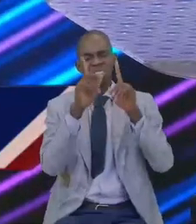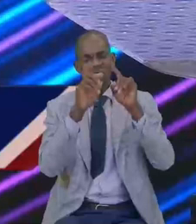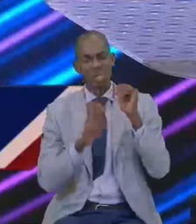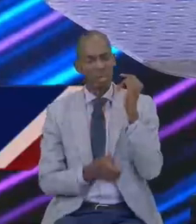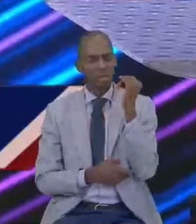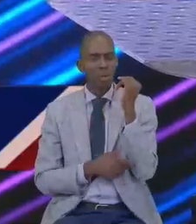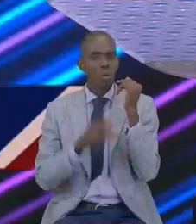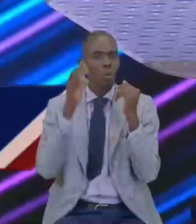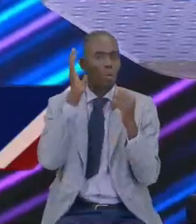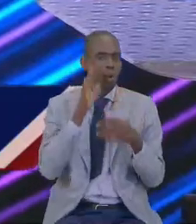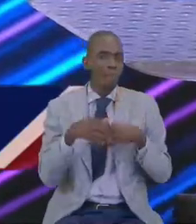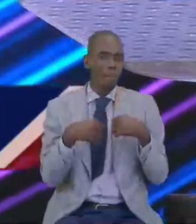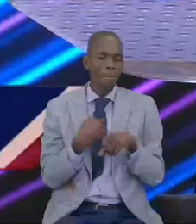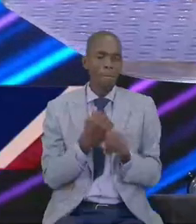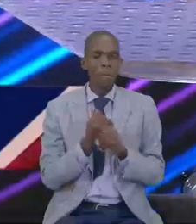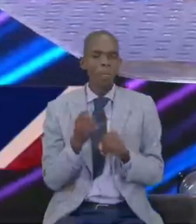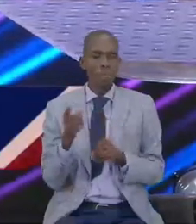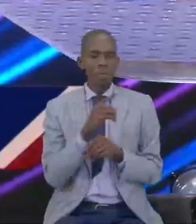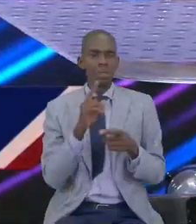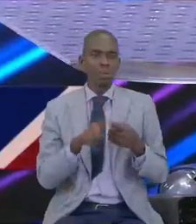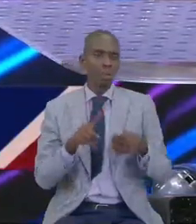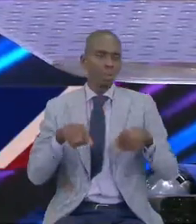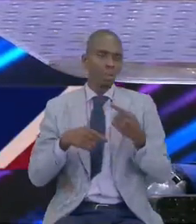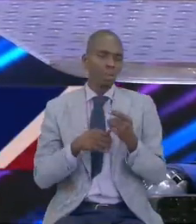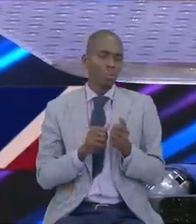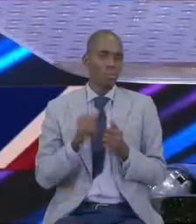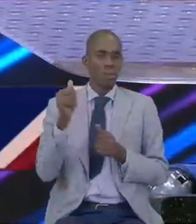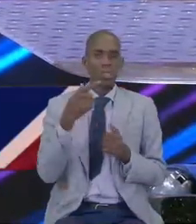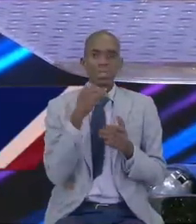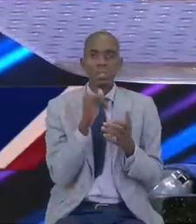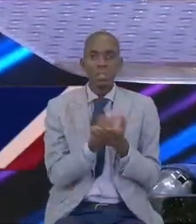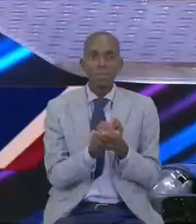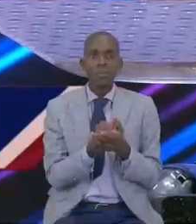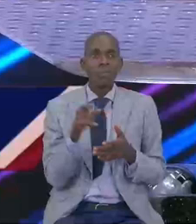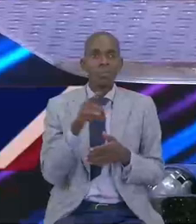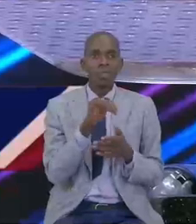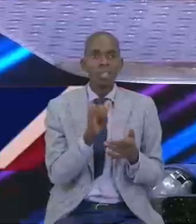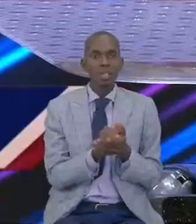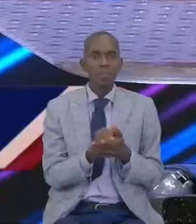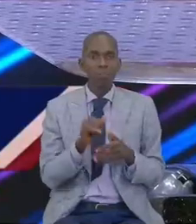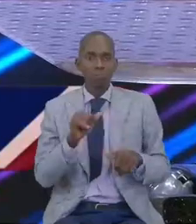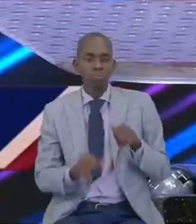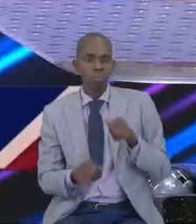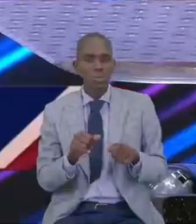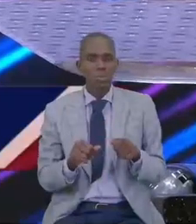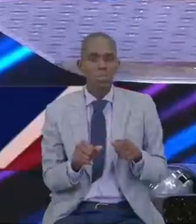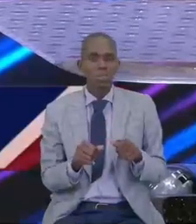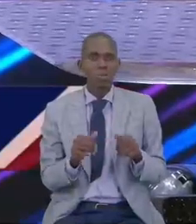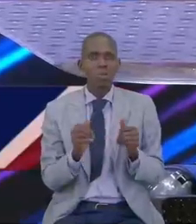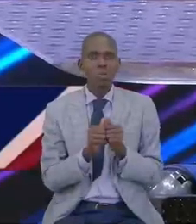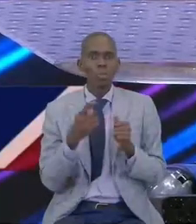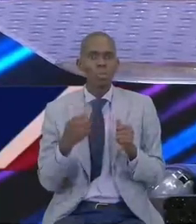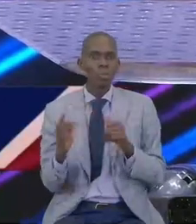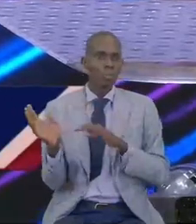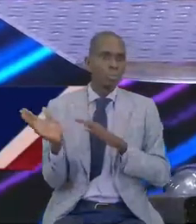chanceler. Et dit, celui qui doute est semblable au flot de la mer agité par le vent et poussé de côté d'autre.